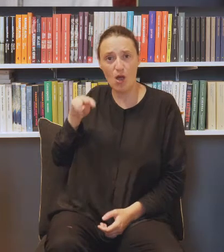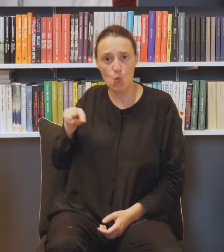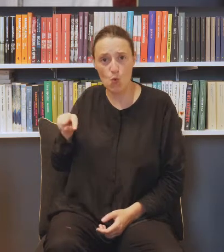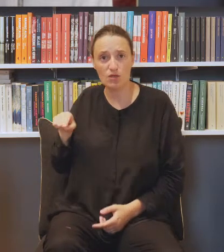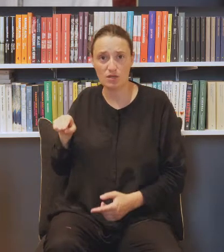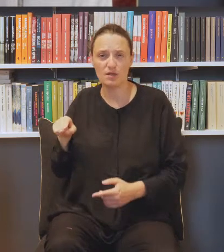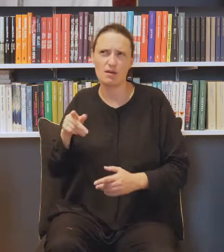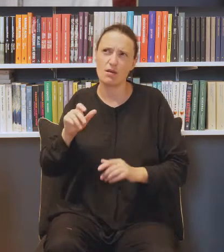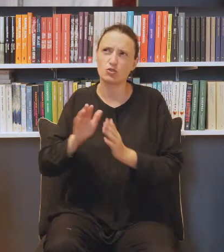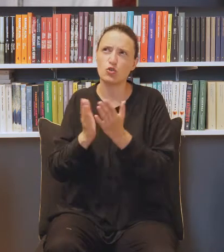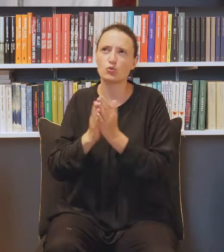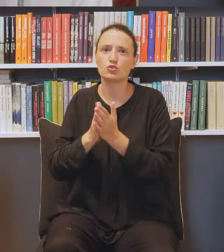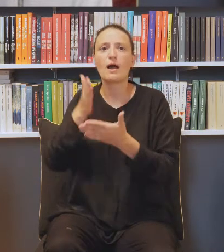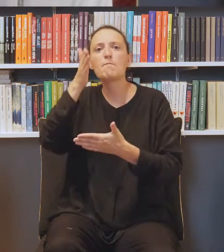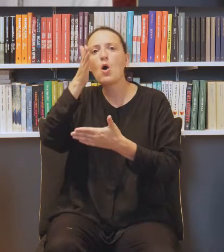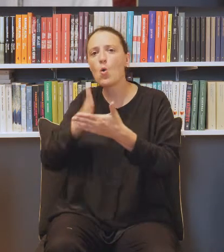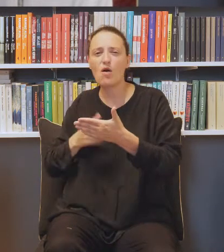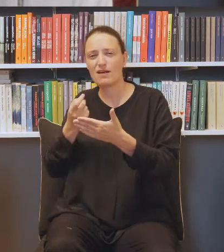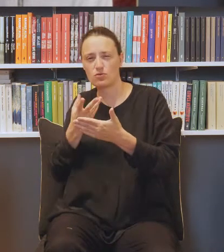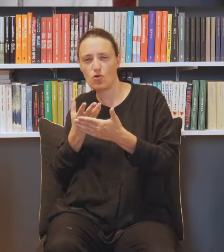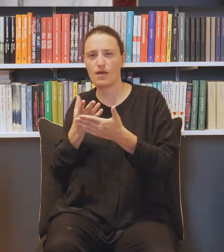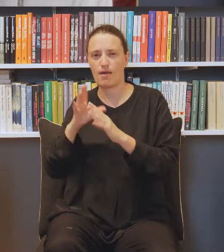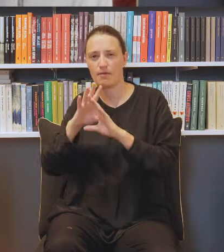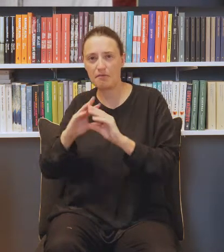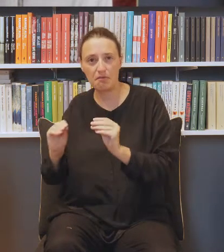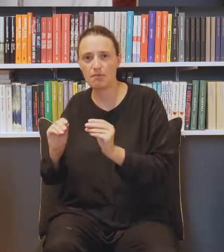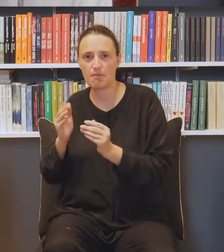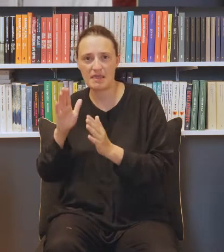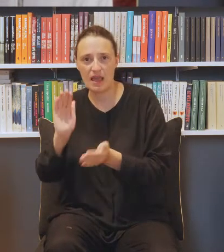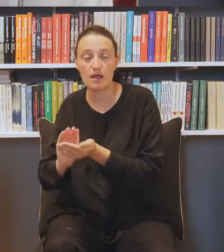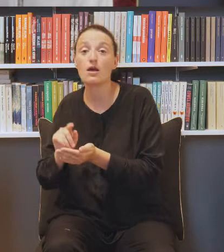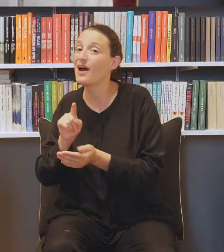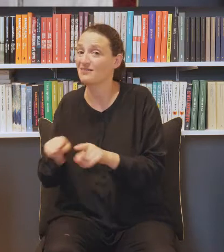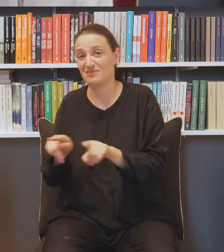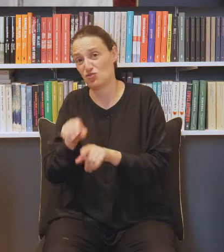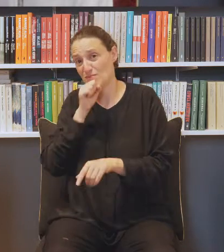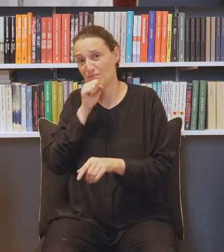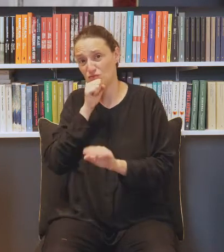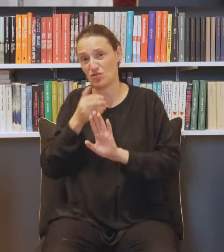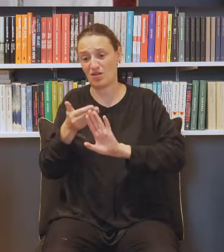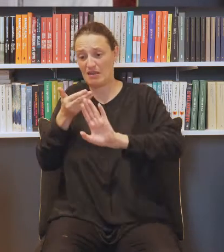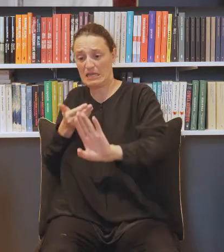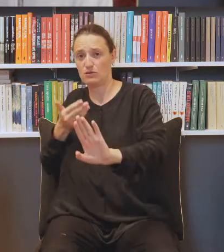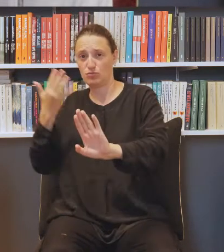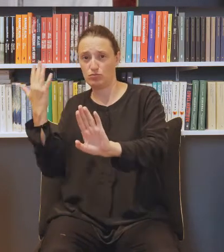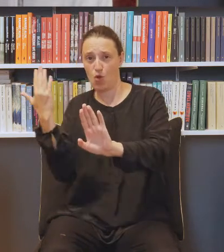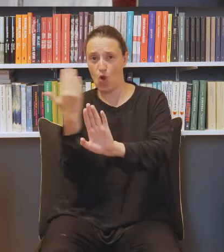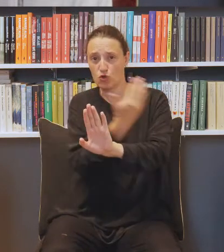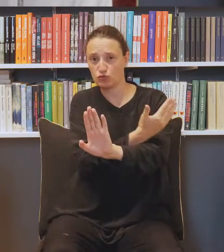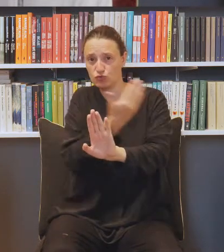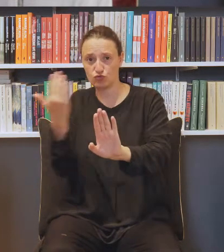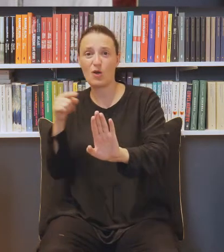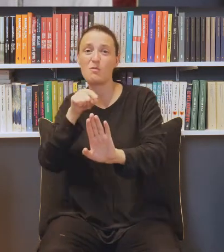pierwszej połowie książki, bo jest chora, też jest oddzielona troszeczkę od Uli tą zasłoną taką już